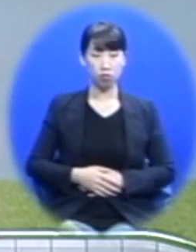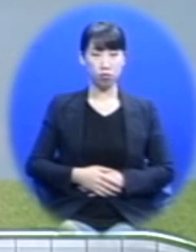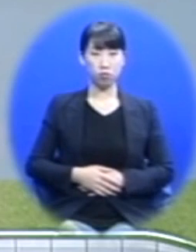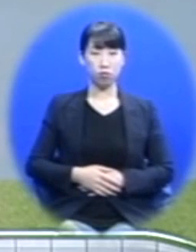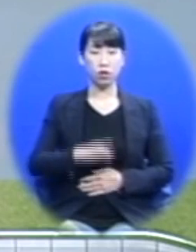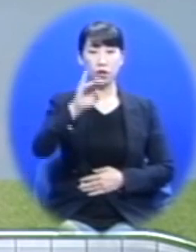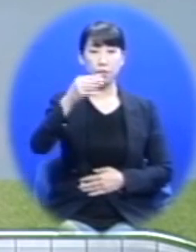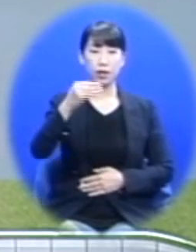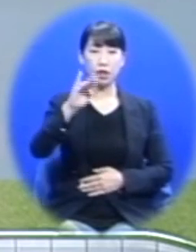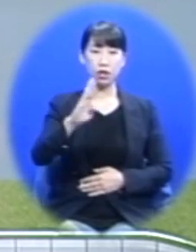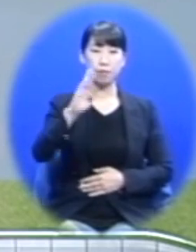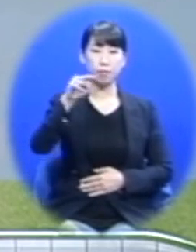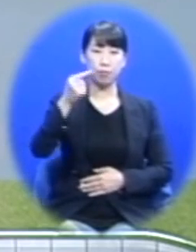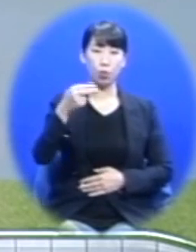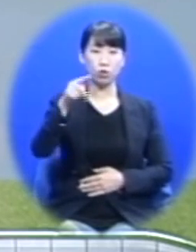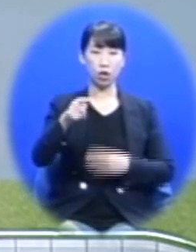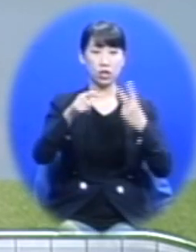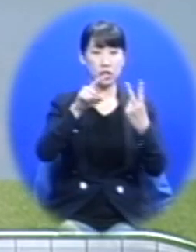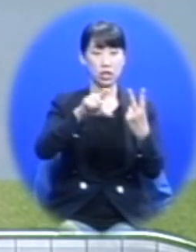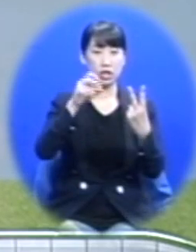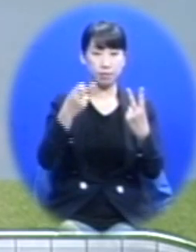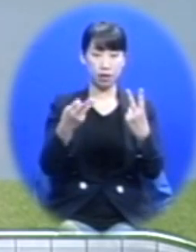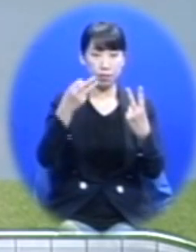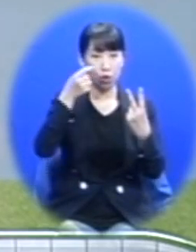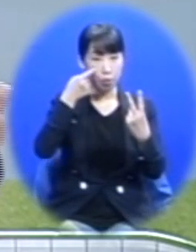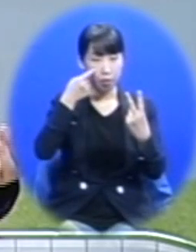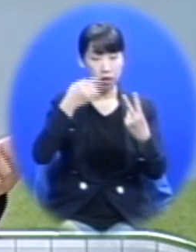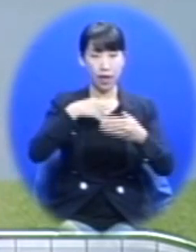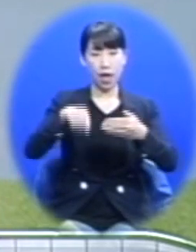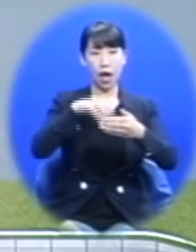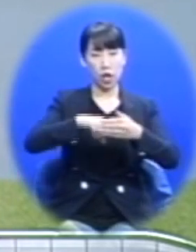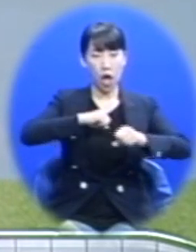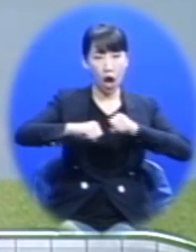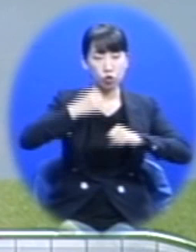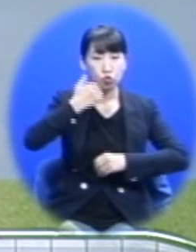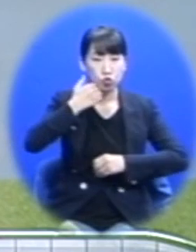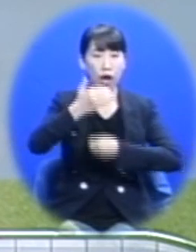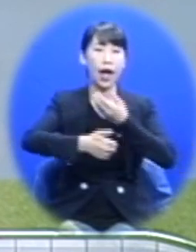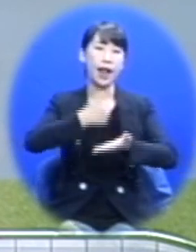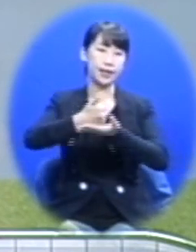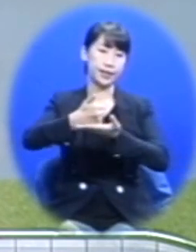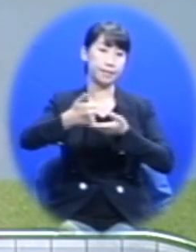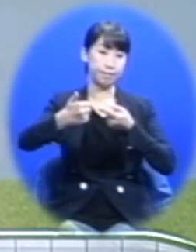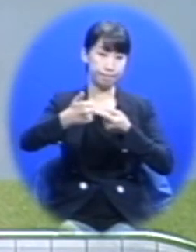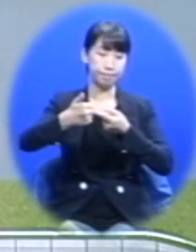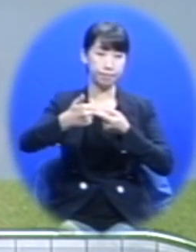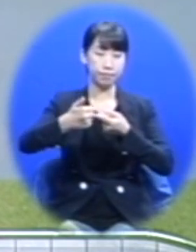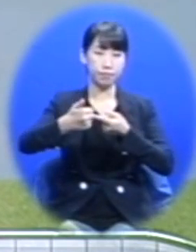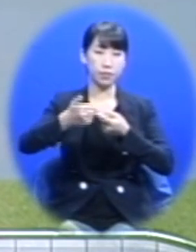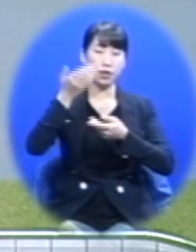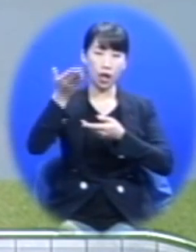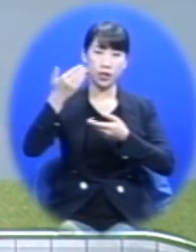여러분 빌립보서 2장 13절 말씀에 우리 안에서 행하시는 이는 하나님이시니 당신의 기쁘신 뜻을